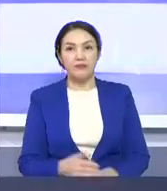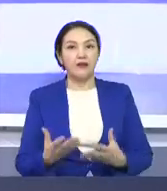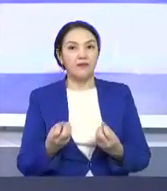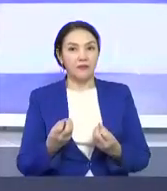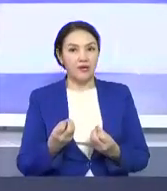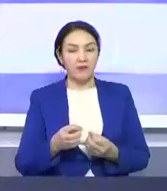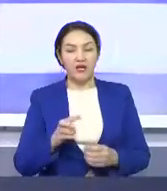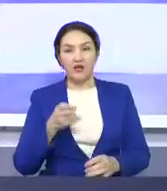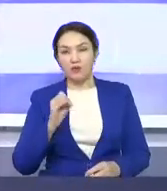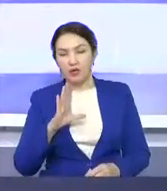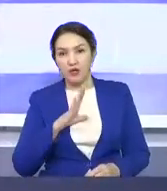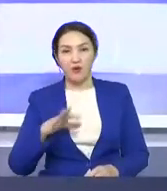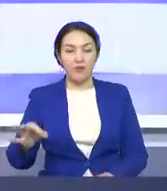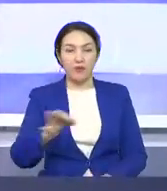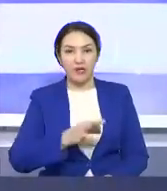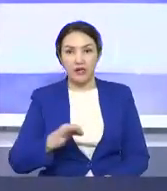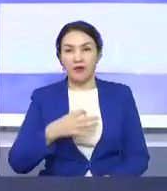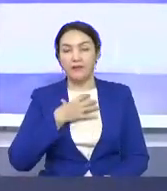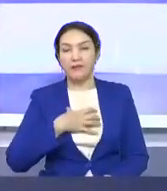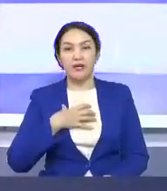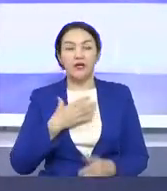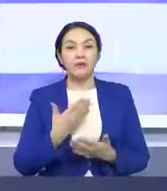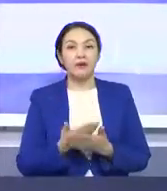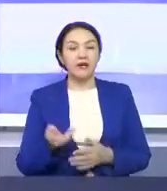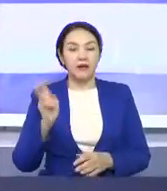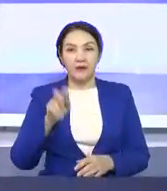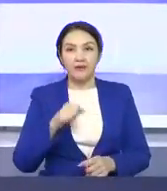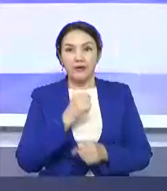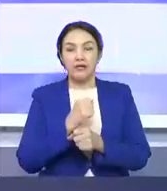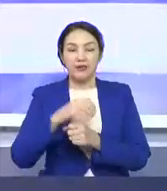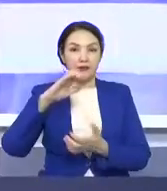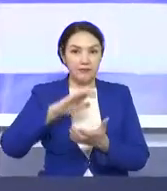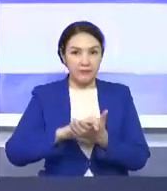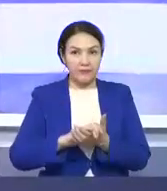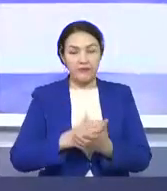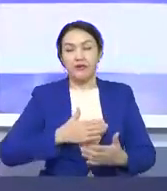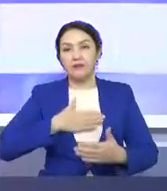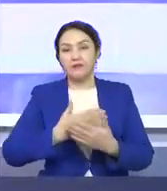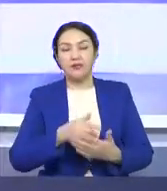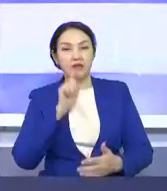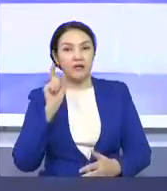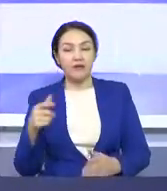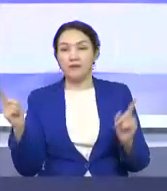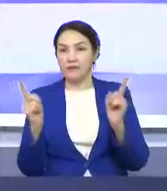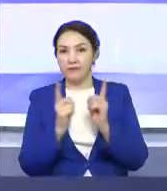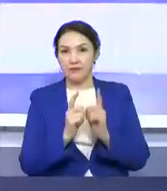Бұдан соң Мәлік Отарбаев облыстағы әлеуметтік маңызы бар нысандарды аралап жұмысымен танысты. Белсенді жастармен